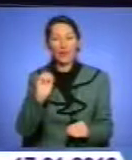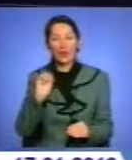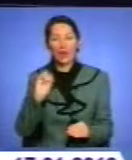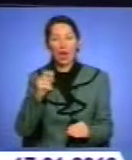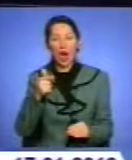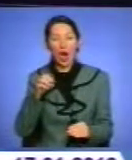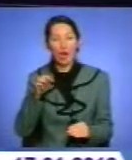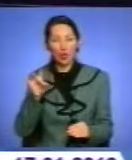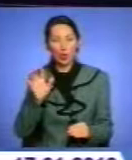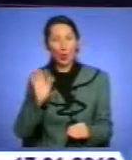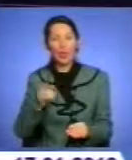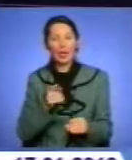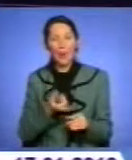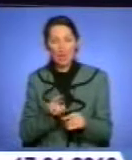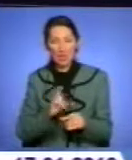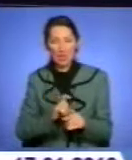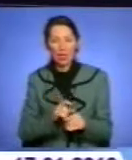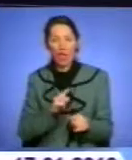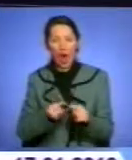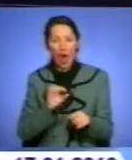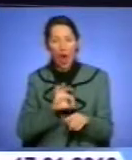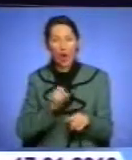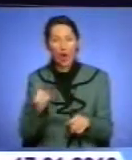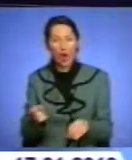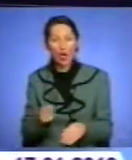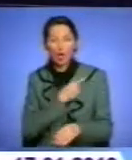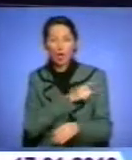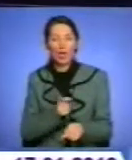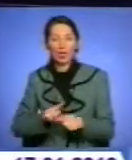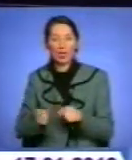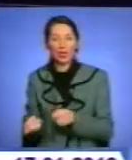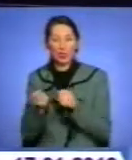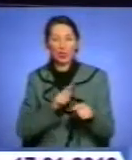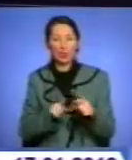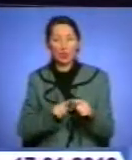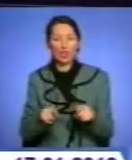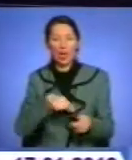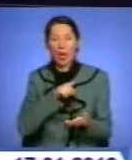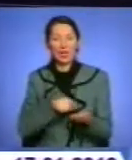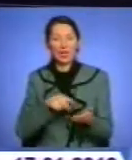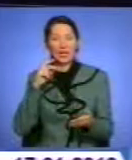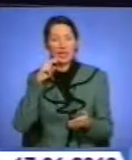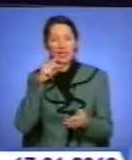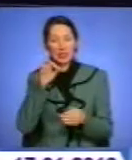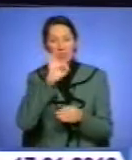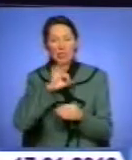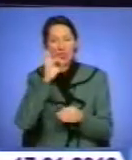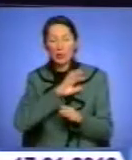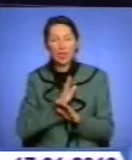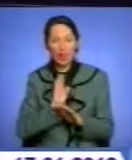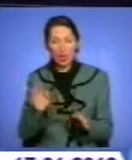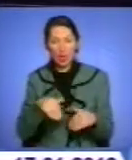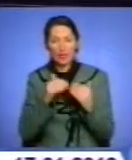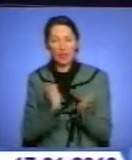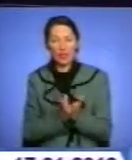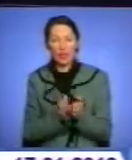хворих до лікарень доставлятимуть швидше. Питань з ліками та обладнанням не виникатиме взагалі. Наразі у регіонах лише затверджують